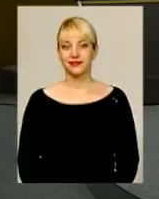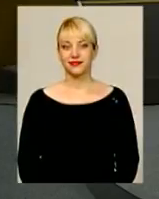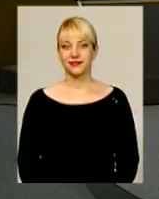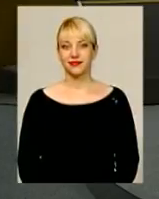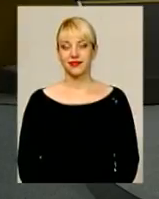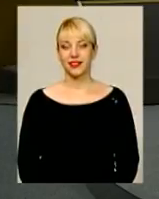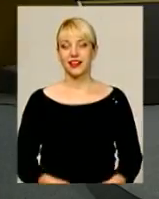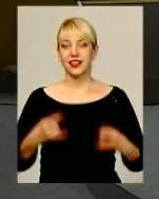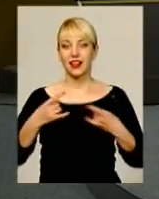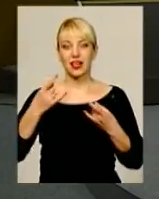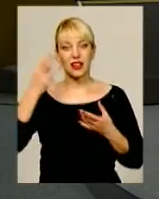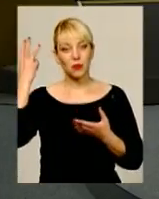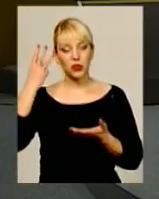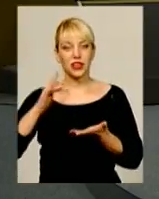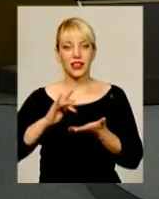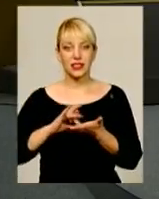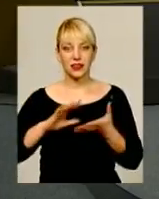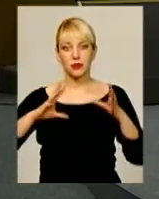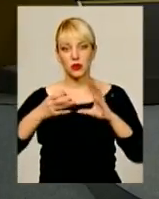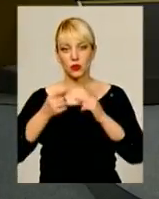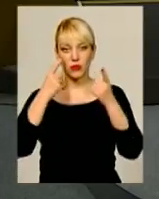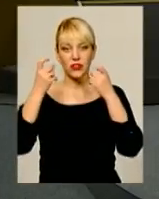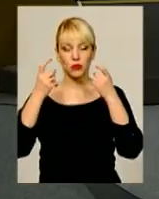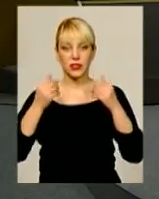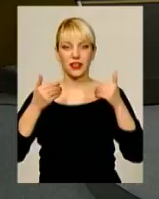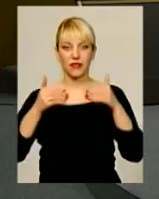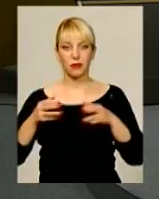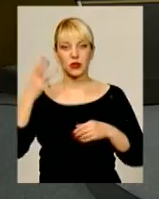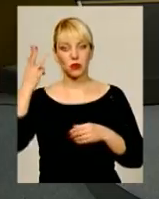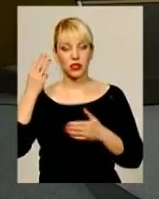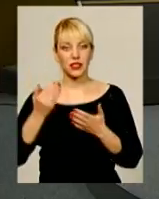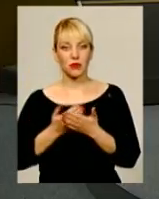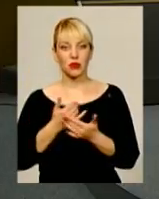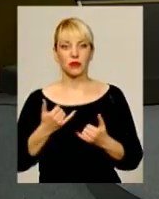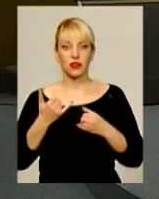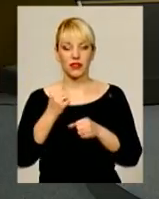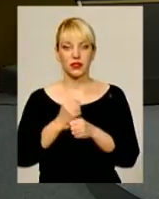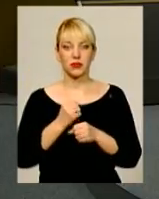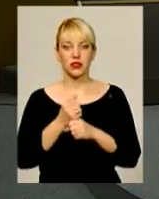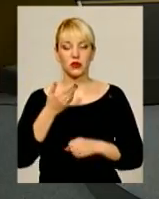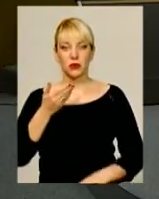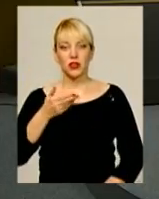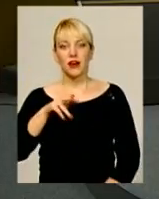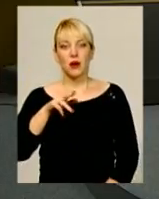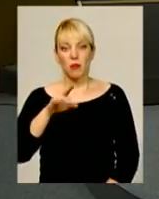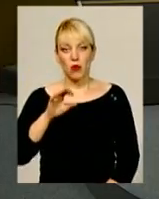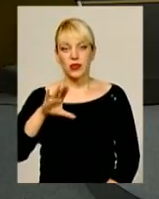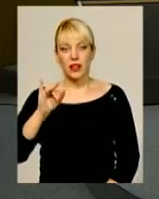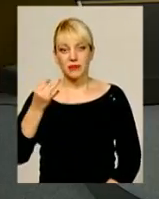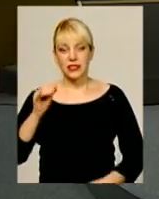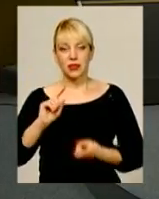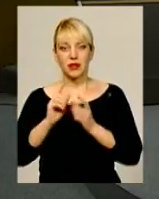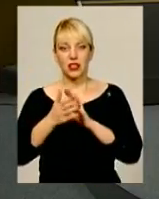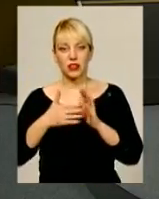В ефірі телеканалу «Поділля Центр» підсумковий інформаційний випуск «Подільська панорама». В студії працюють Віталій Постемський та Оксана